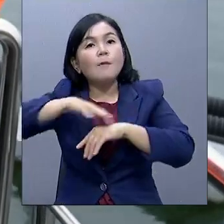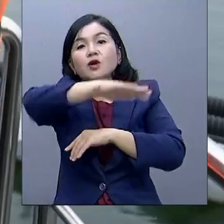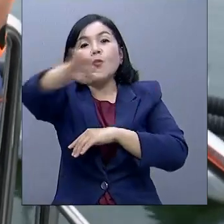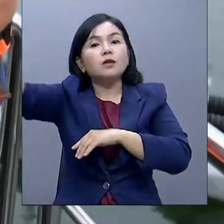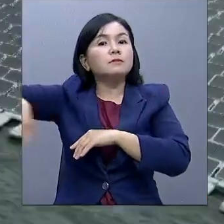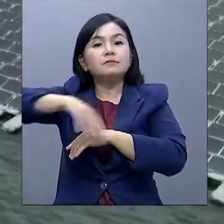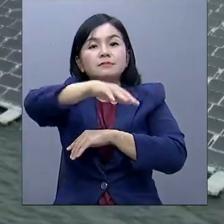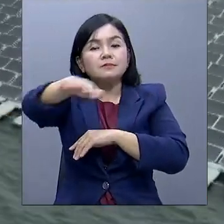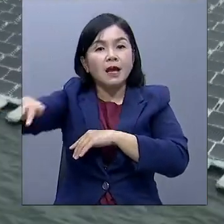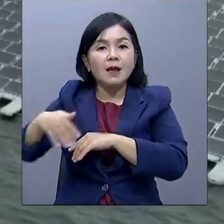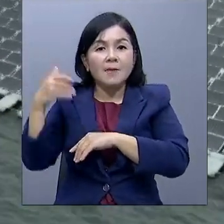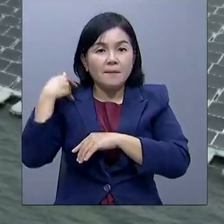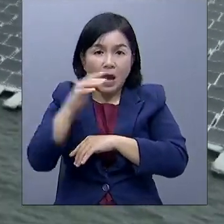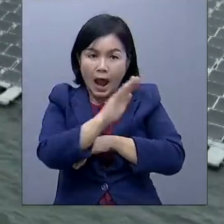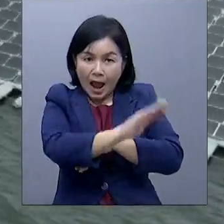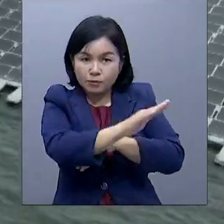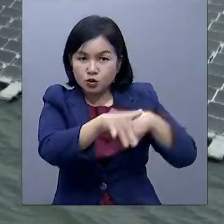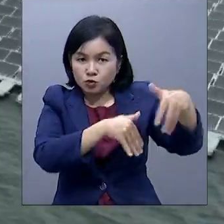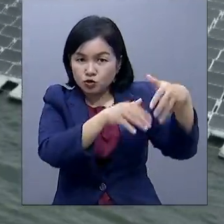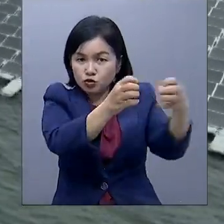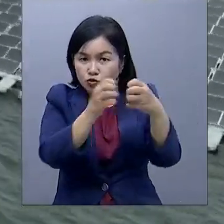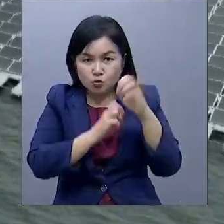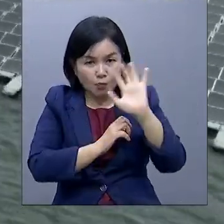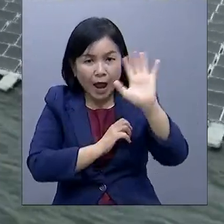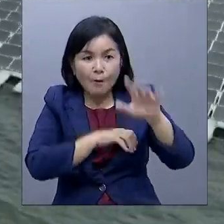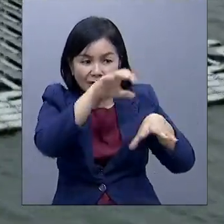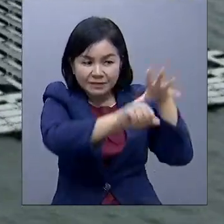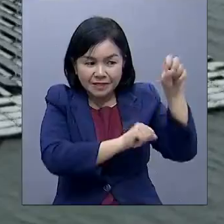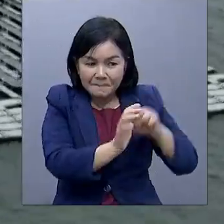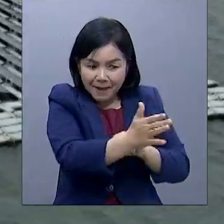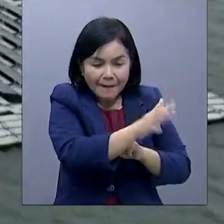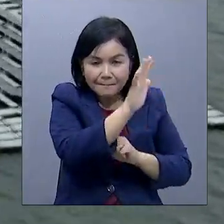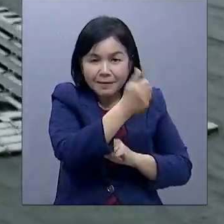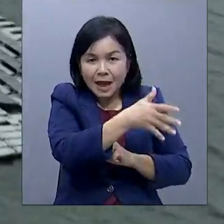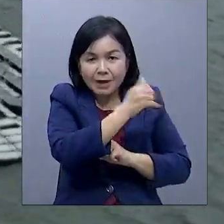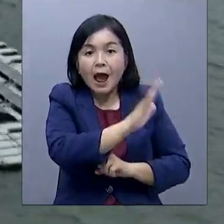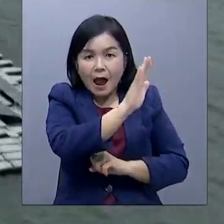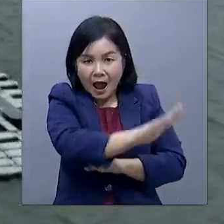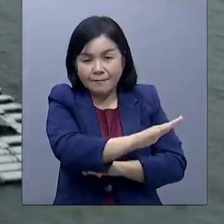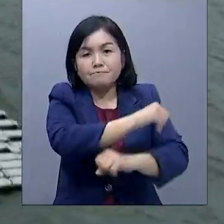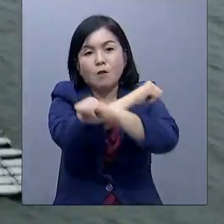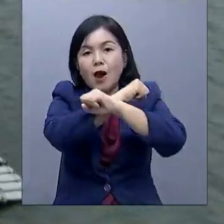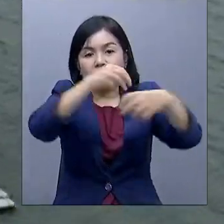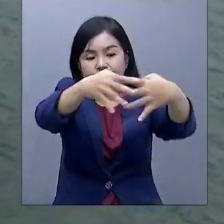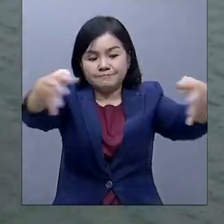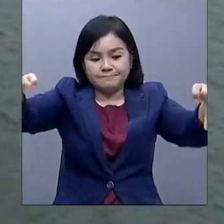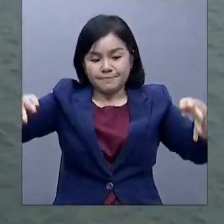ได้เราก็มีเขตห่วงห้ามเน า ะพี่น้องประชาชนอะไรหรือชาวประมง ก็เข้ามา ไม่ได้อยู่แล้วนะครับ